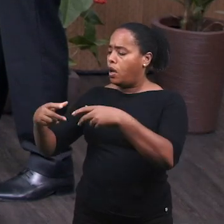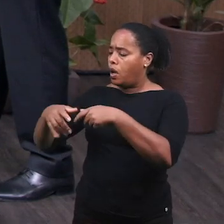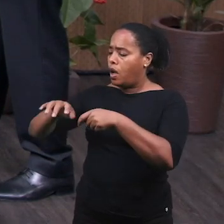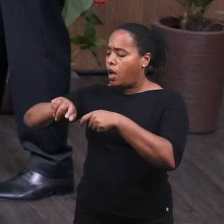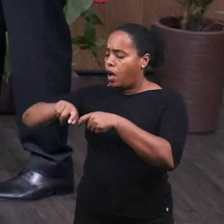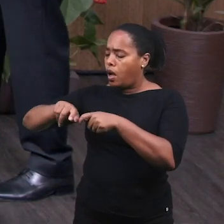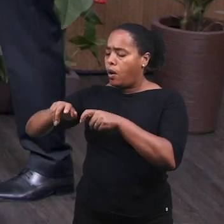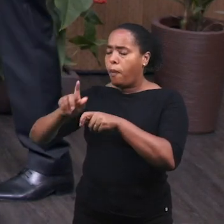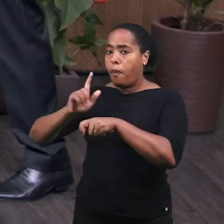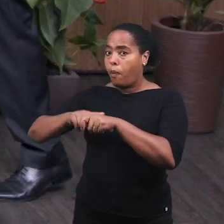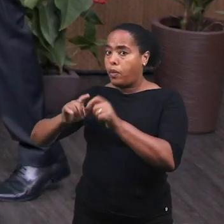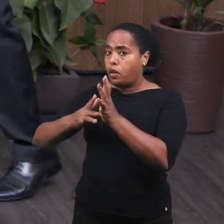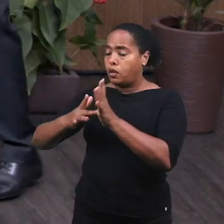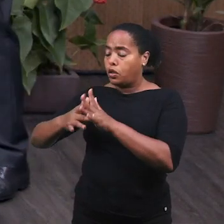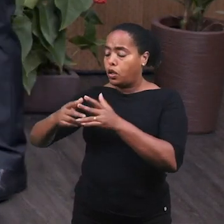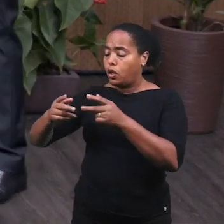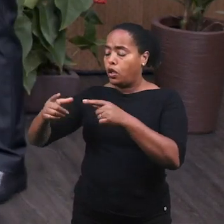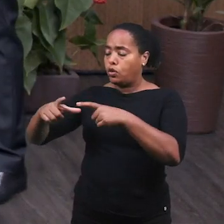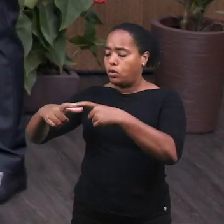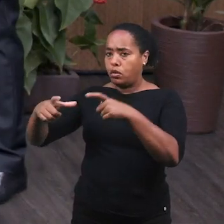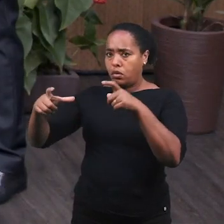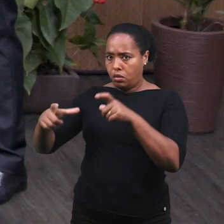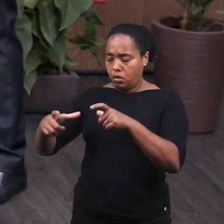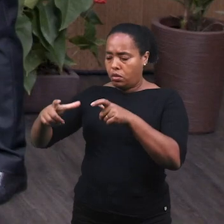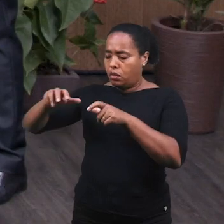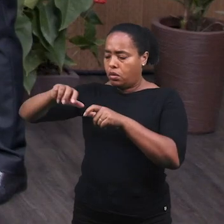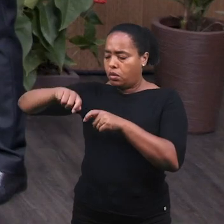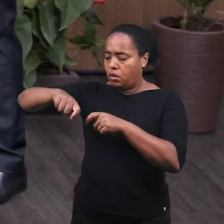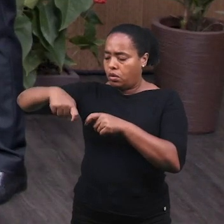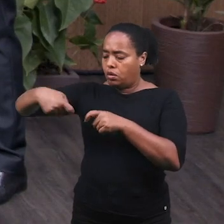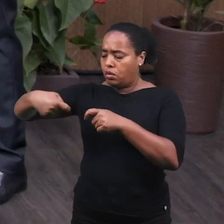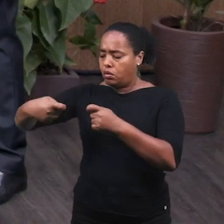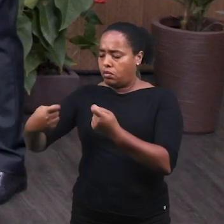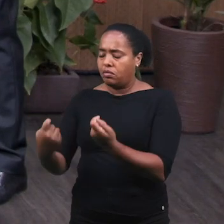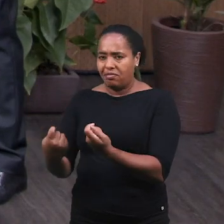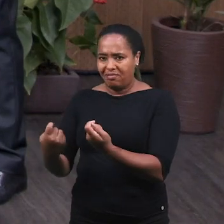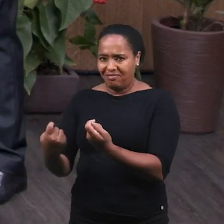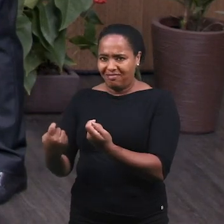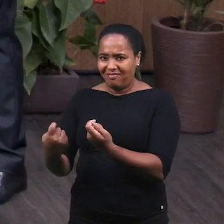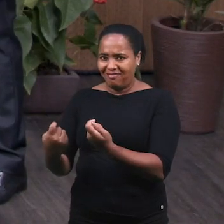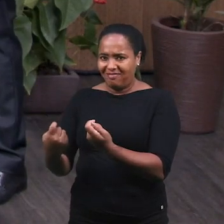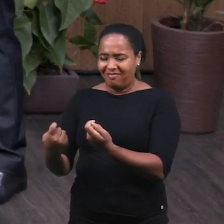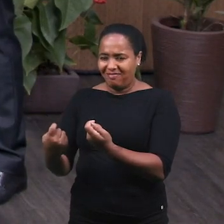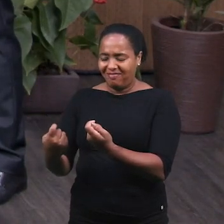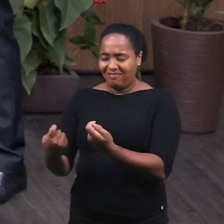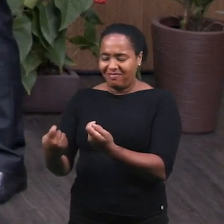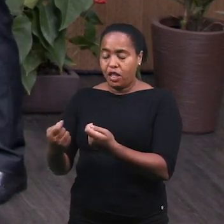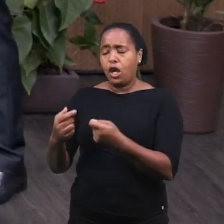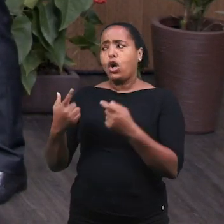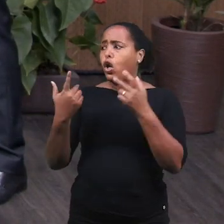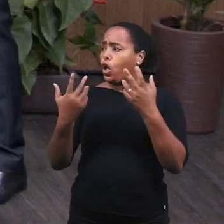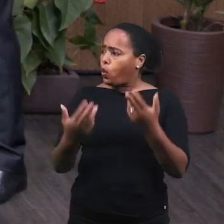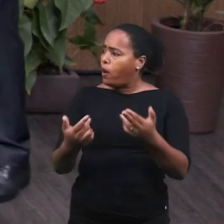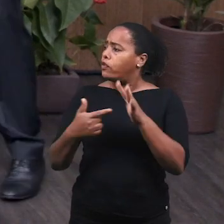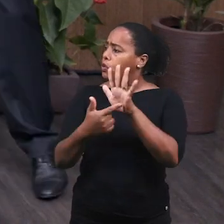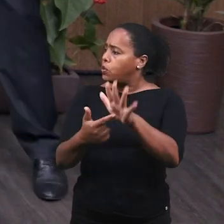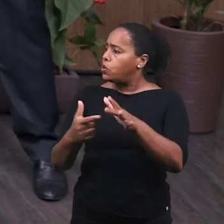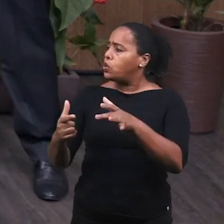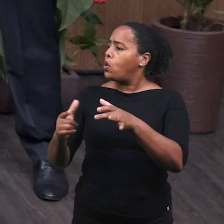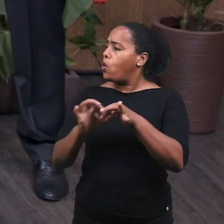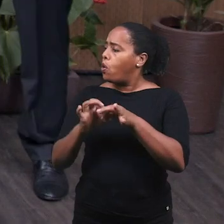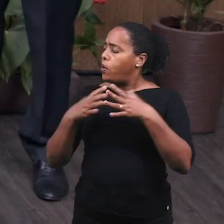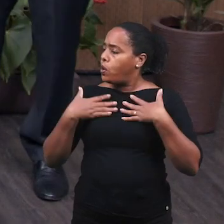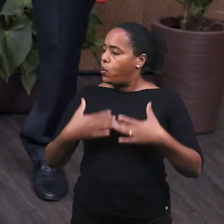дом, то, взяв хлеб, то, что сказал ты, брат, это спасение в